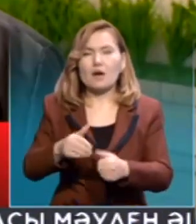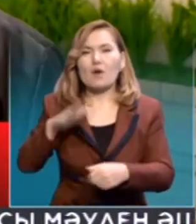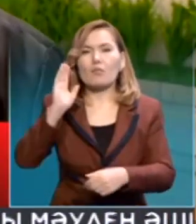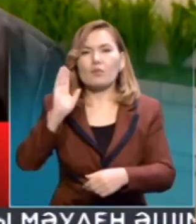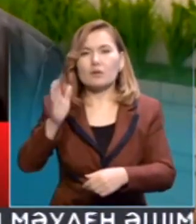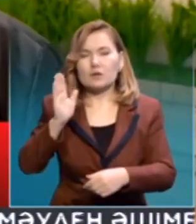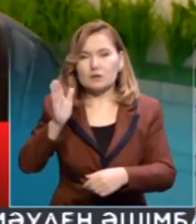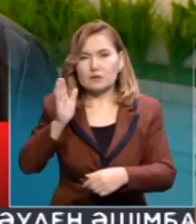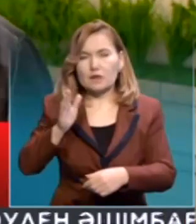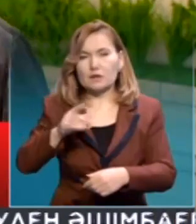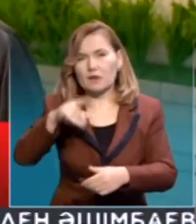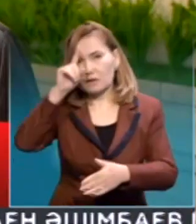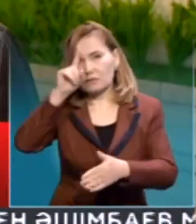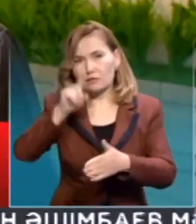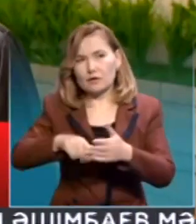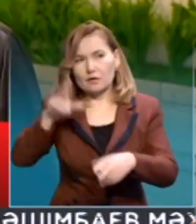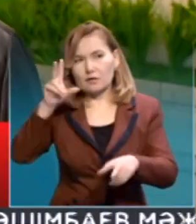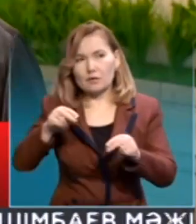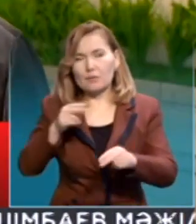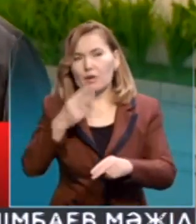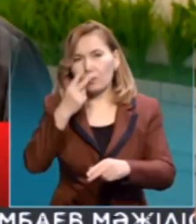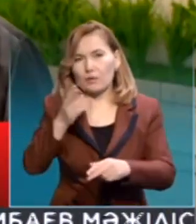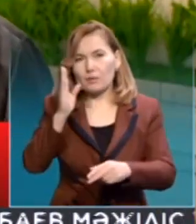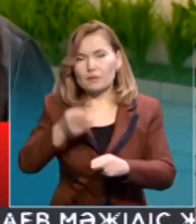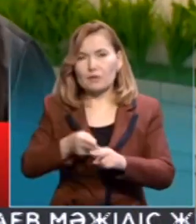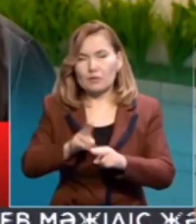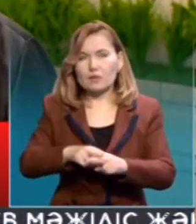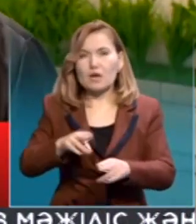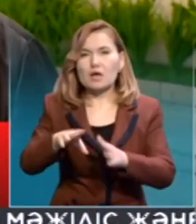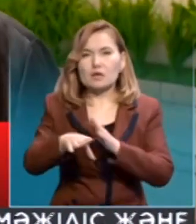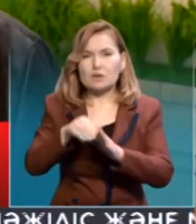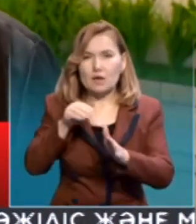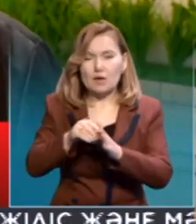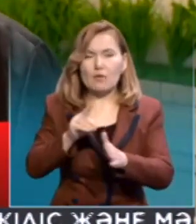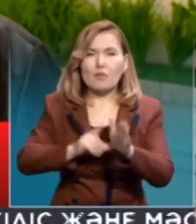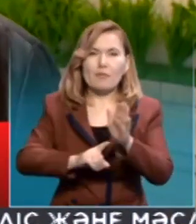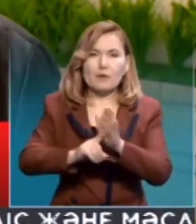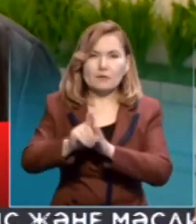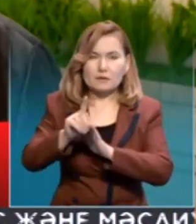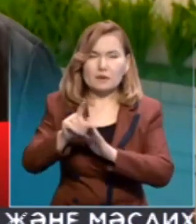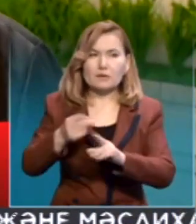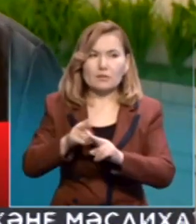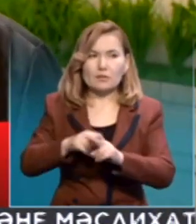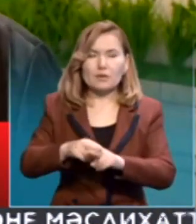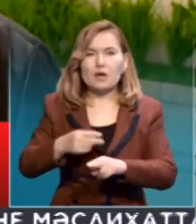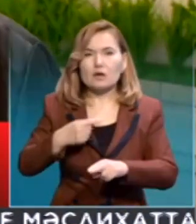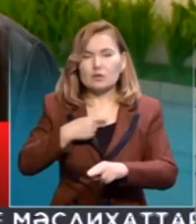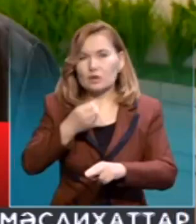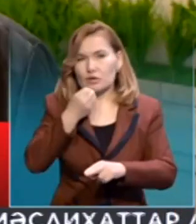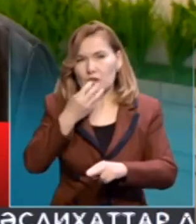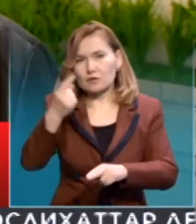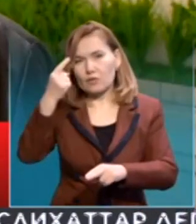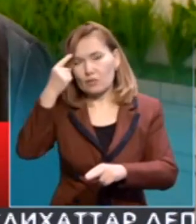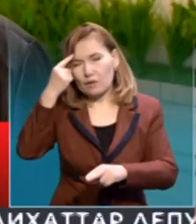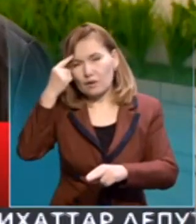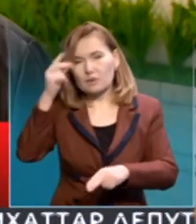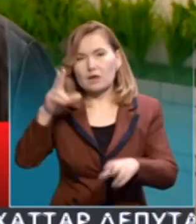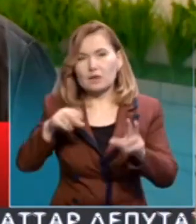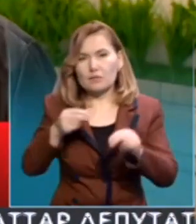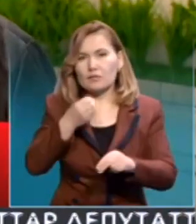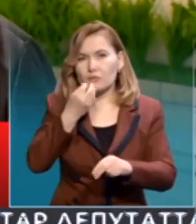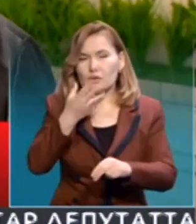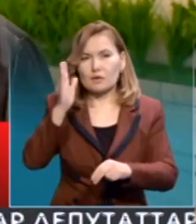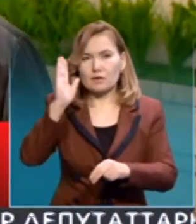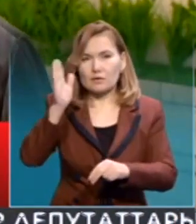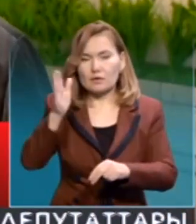болашақта. Енді көре жатамыз, енді басталып жатыр. Жалпы ойымыз жаман емес, бәрі жақсы болады шығар деп